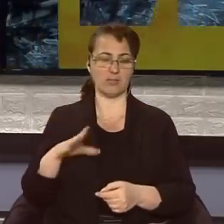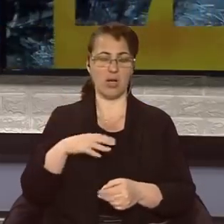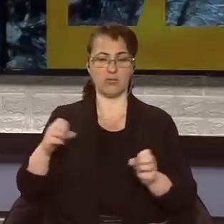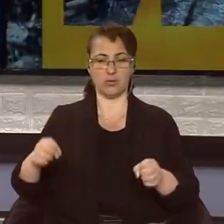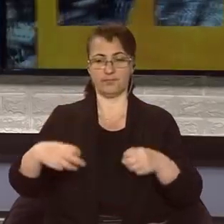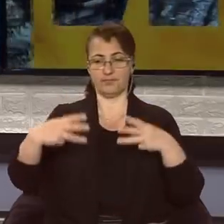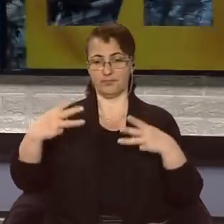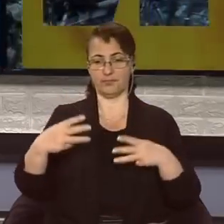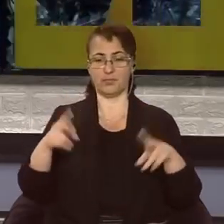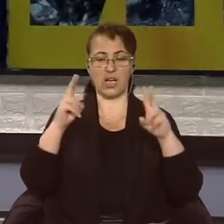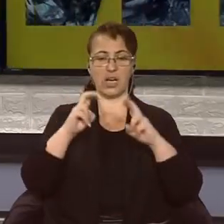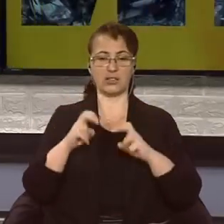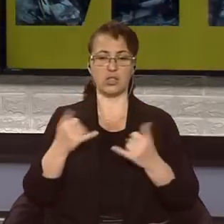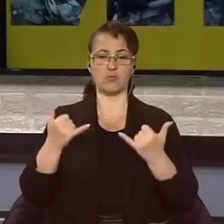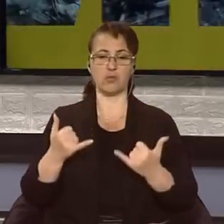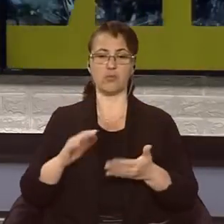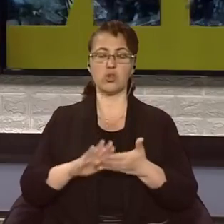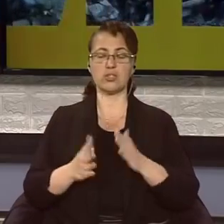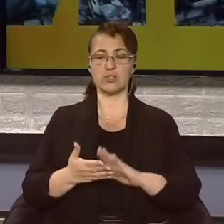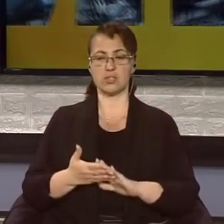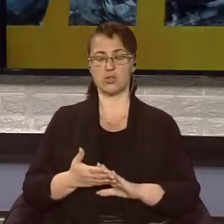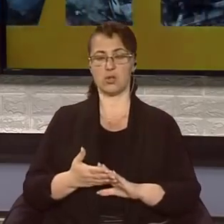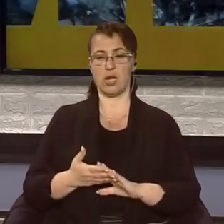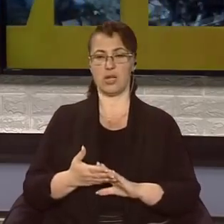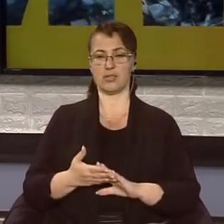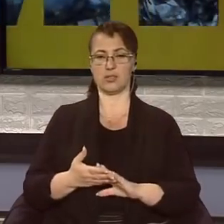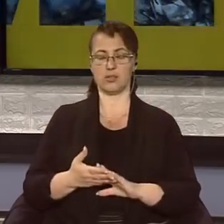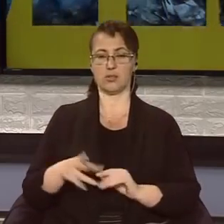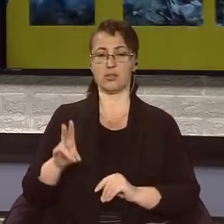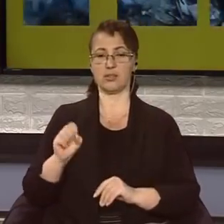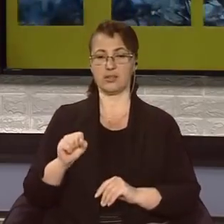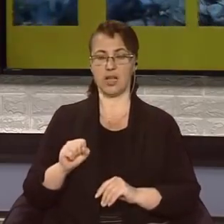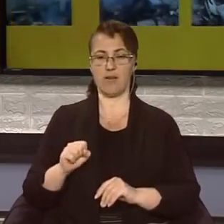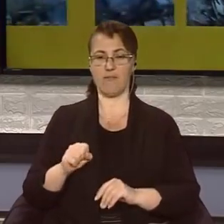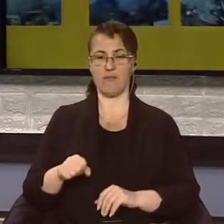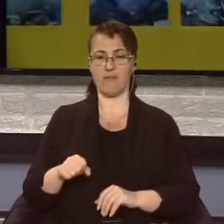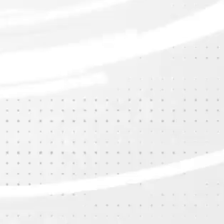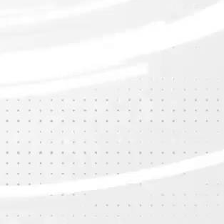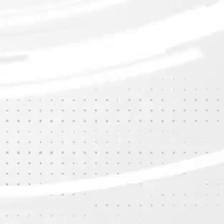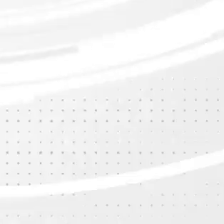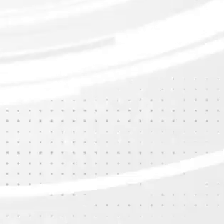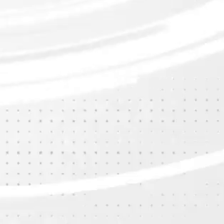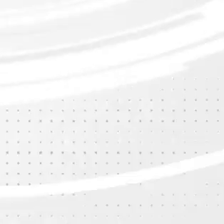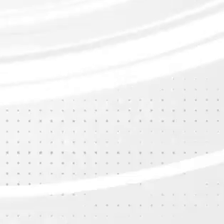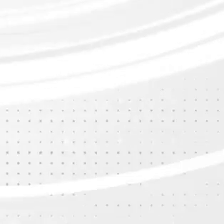Аналізували поточну ситуацію на фронтах.